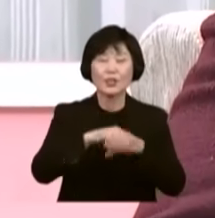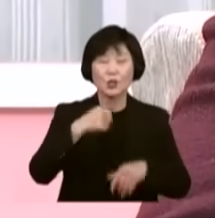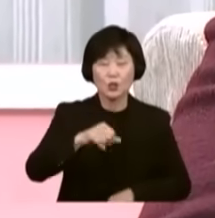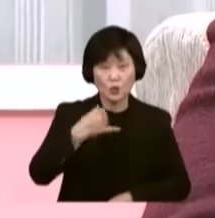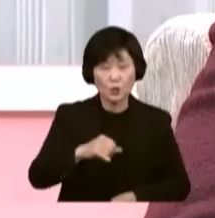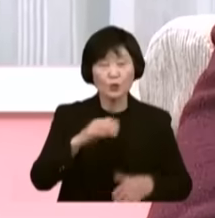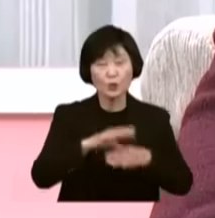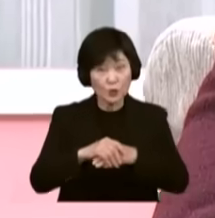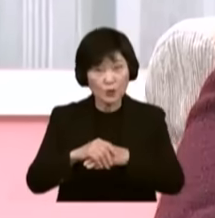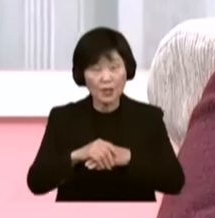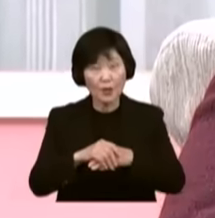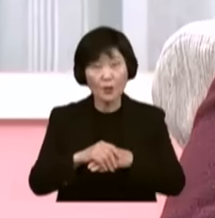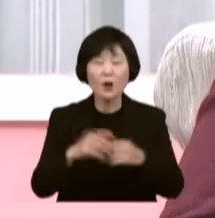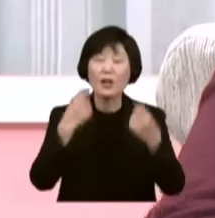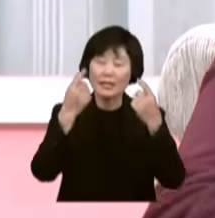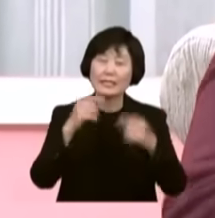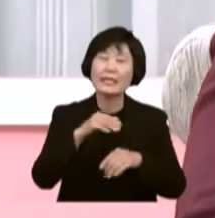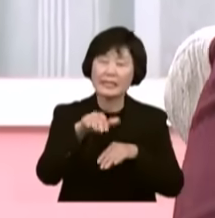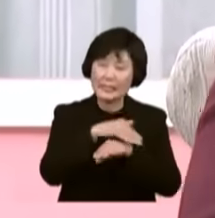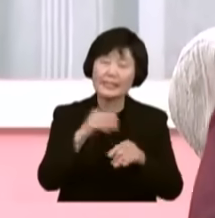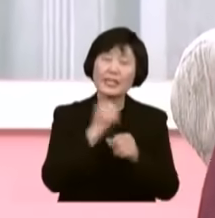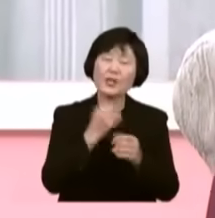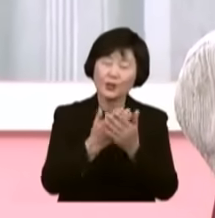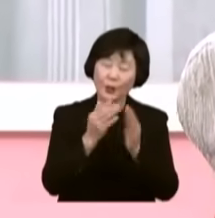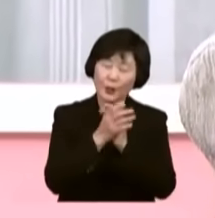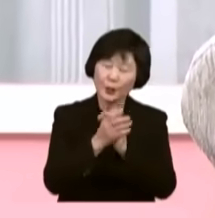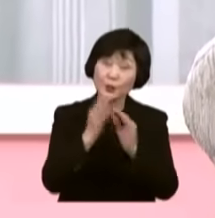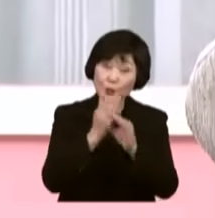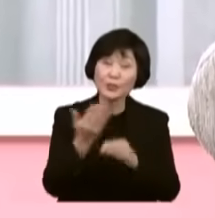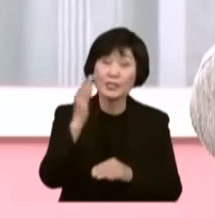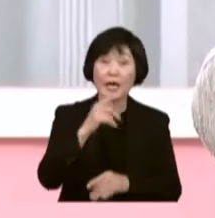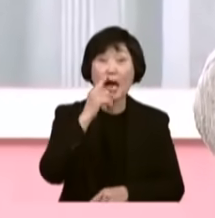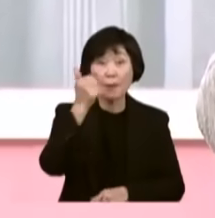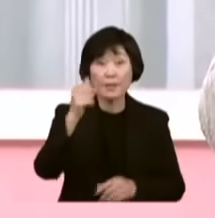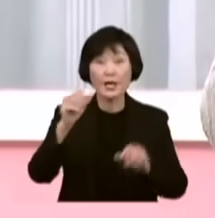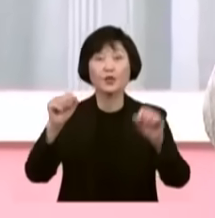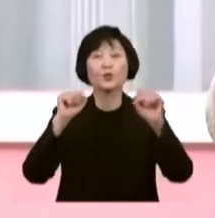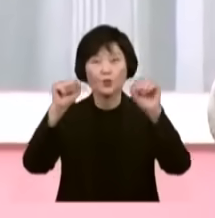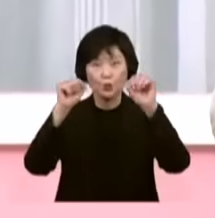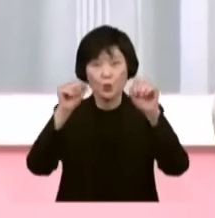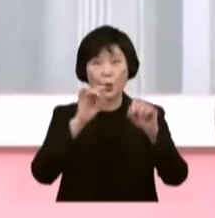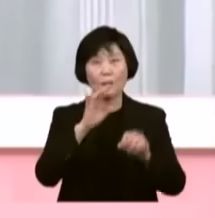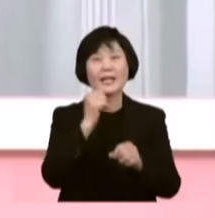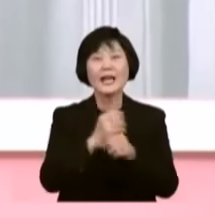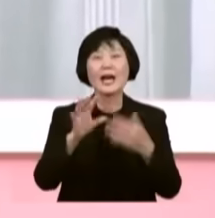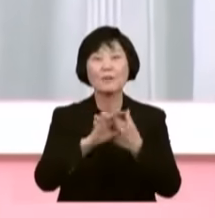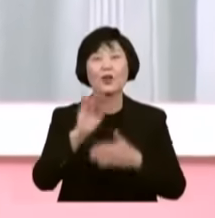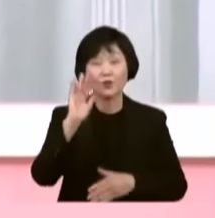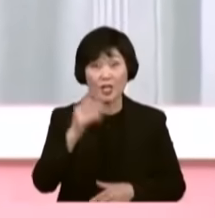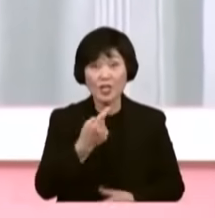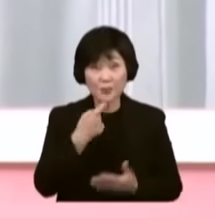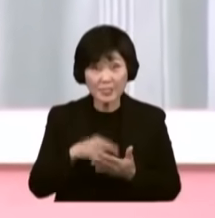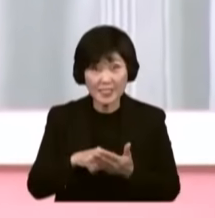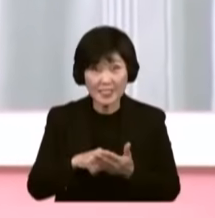열심히 기도 중이니까 아빠는 운동만 하면 돼. 쉽지? 영원한 나의 멘토.